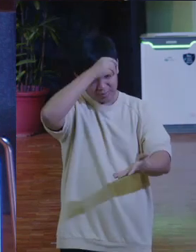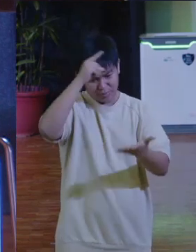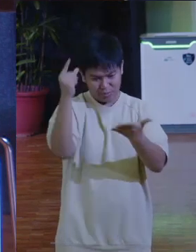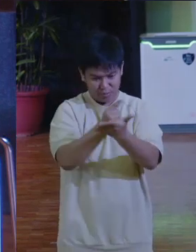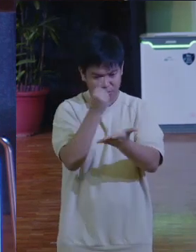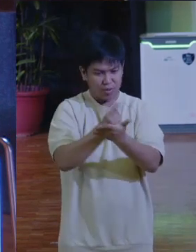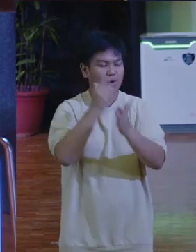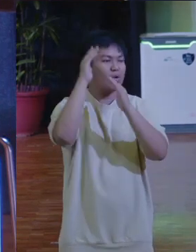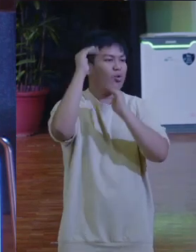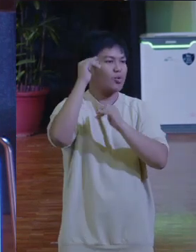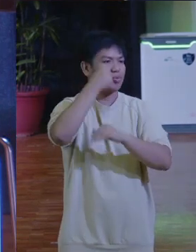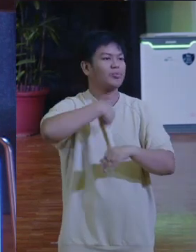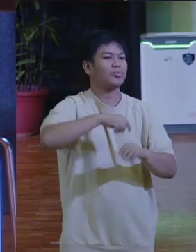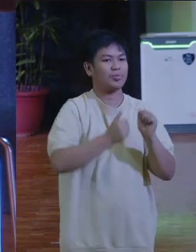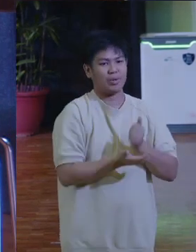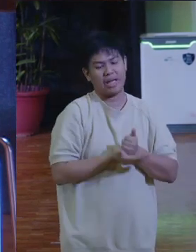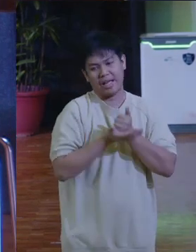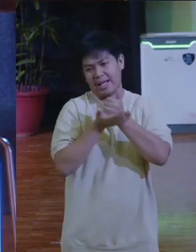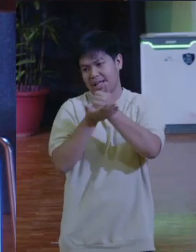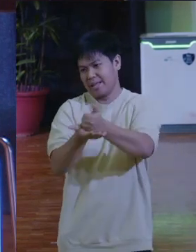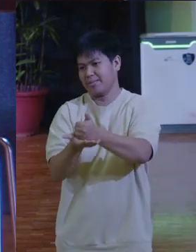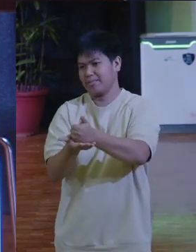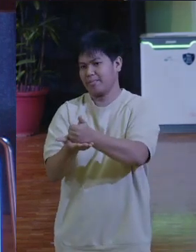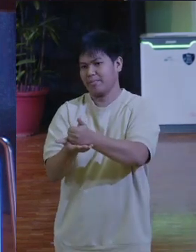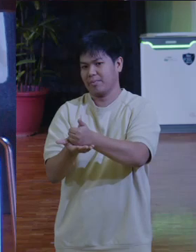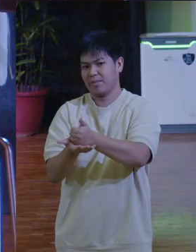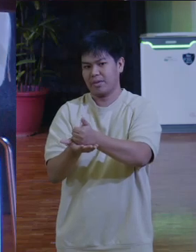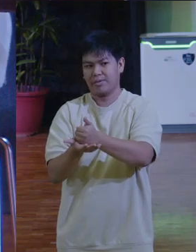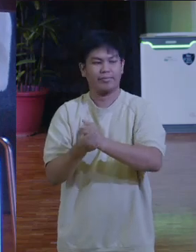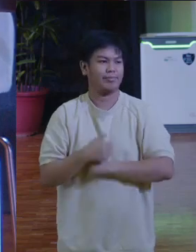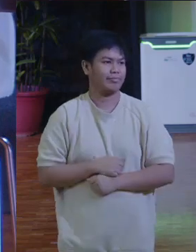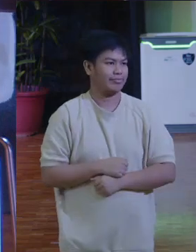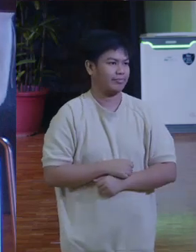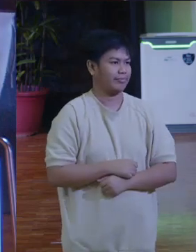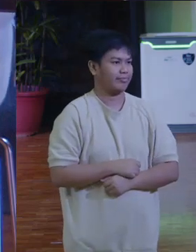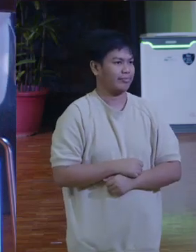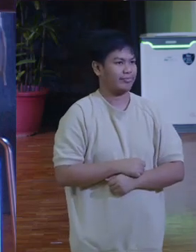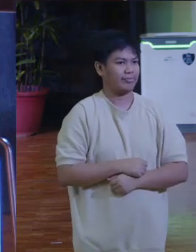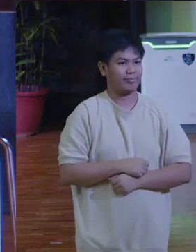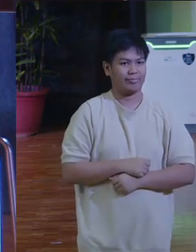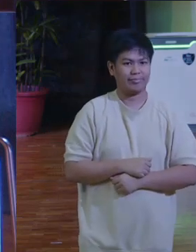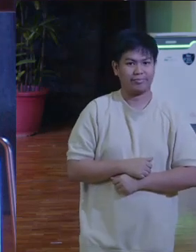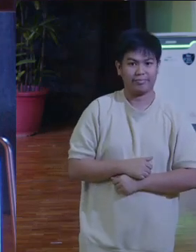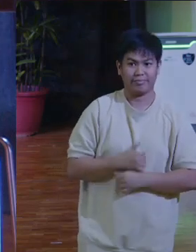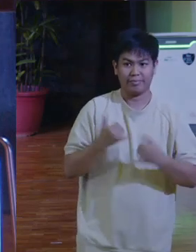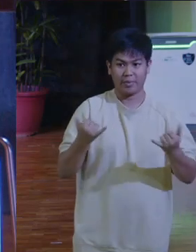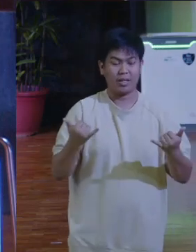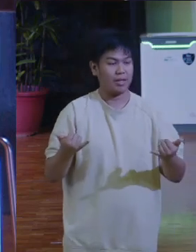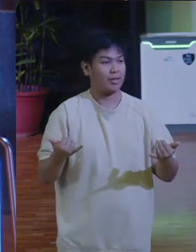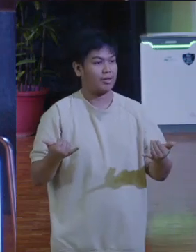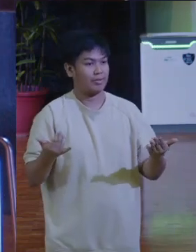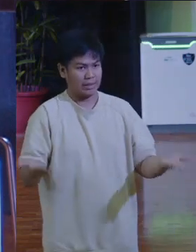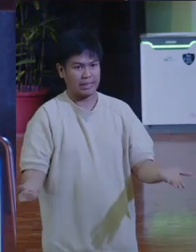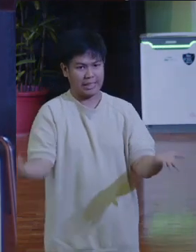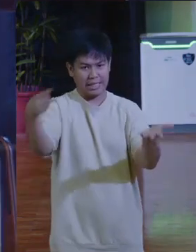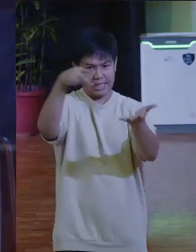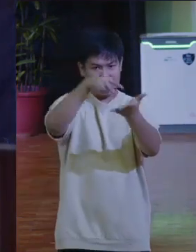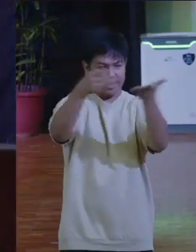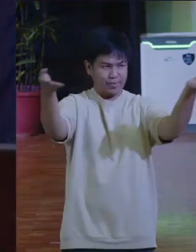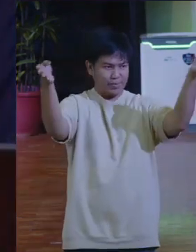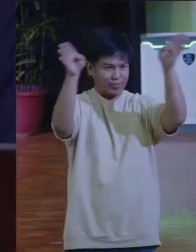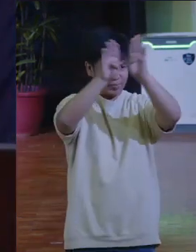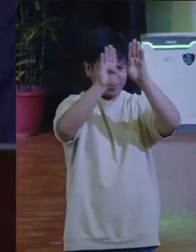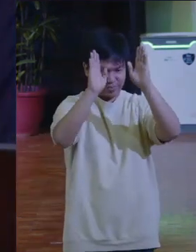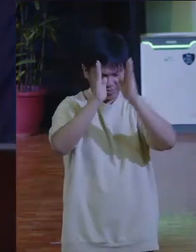Maging bahagi tayo ng solusyon, hindi ng problema. Tayo po'y mananalangin, tayo po'y tumayo.